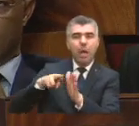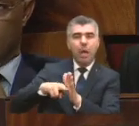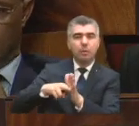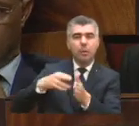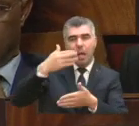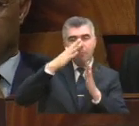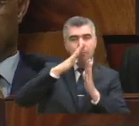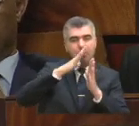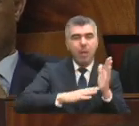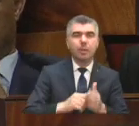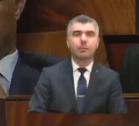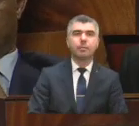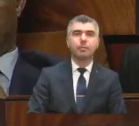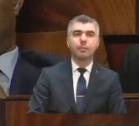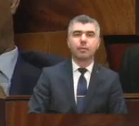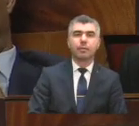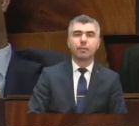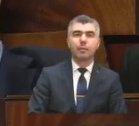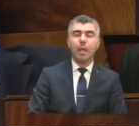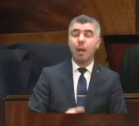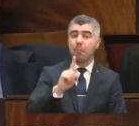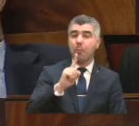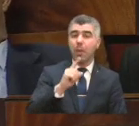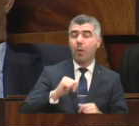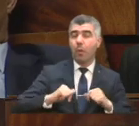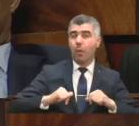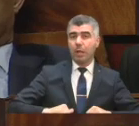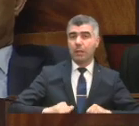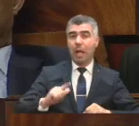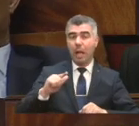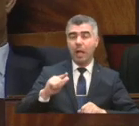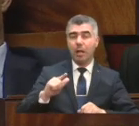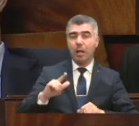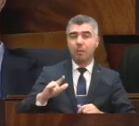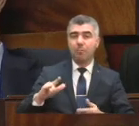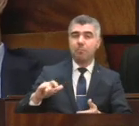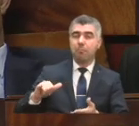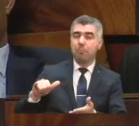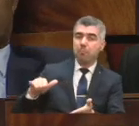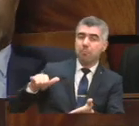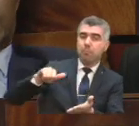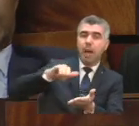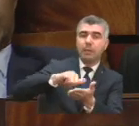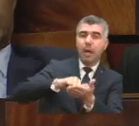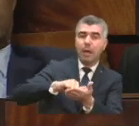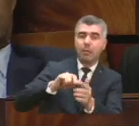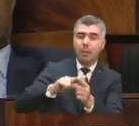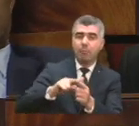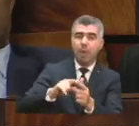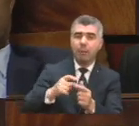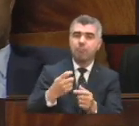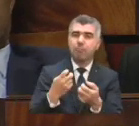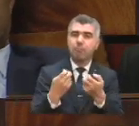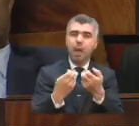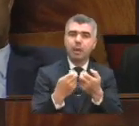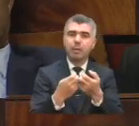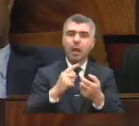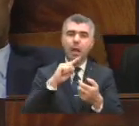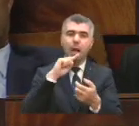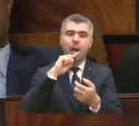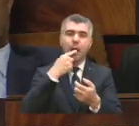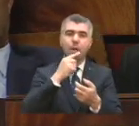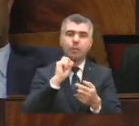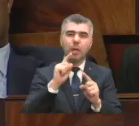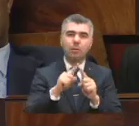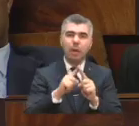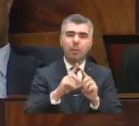ببعض الجهات المملكة، إلا أنه السيد الوزير بعض مطارات الأقاليم كإقليم زاكورا نموذج في عزلة